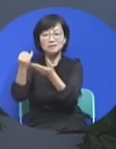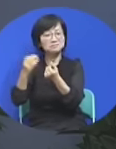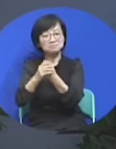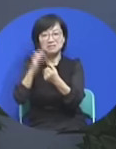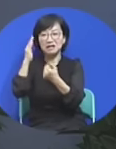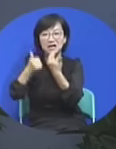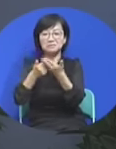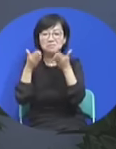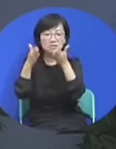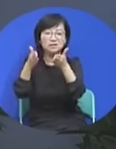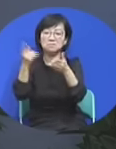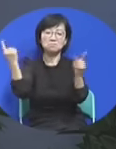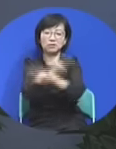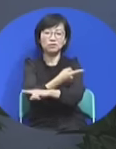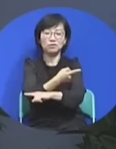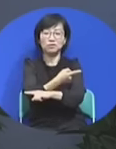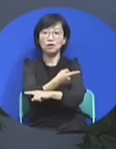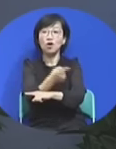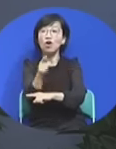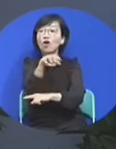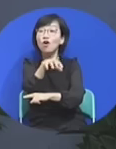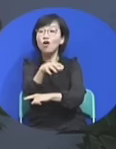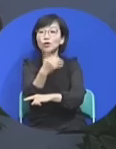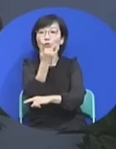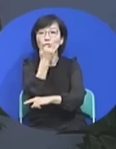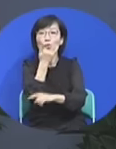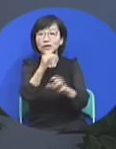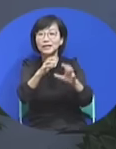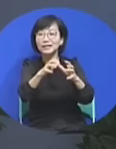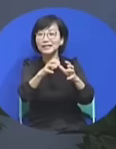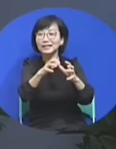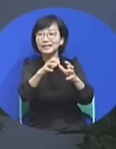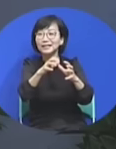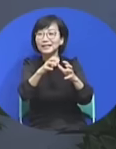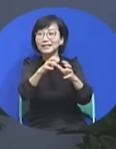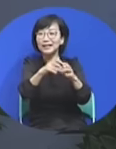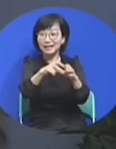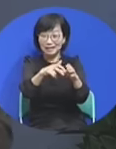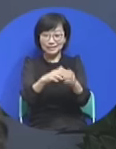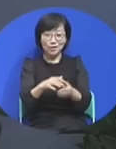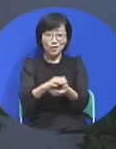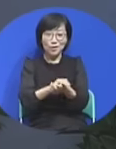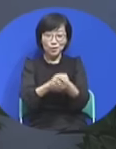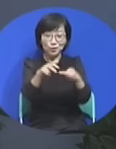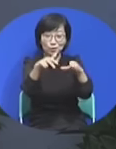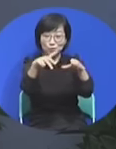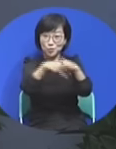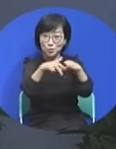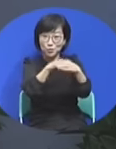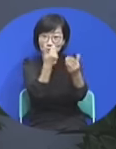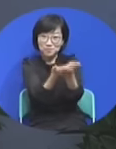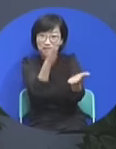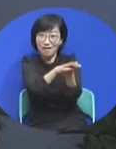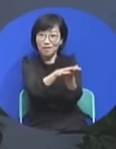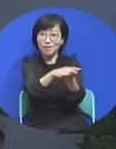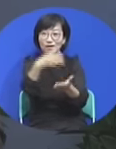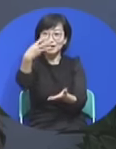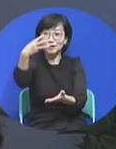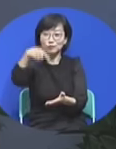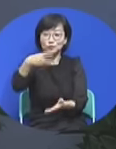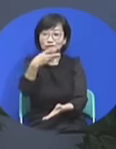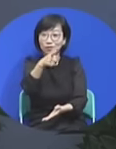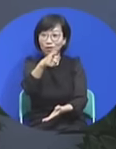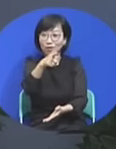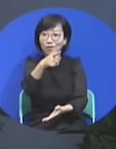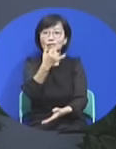거예요. That when that happened, this direction changed. 그래서 Germany. 종교 개혁 일으킨 이 루트가 독일에서 일으킨 거예요. That's why Luther, who carried out